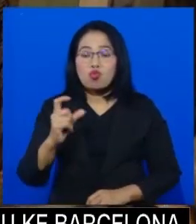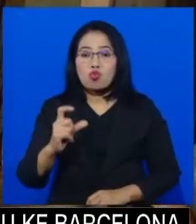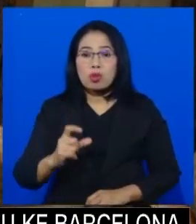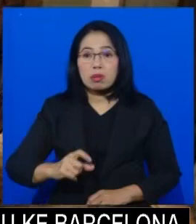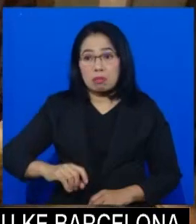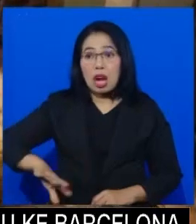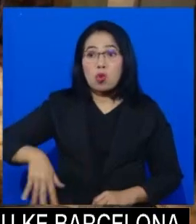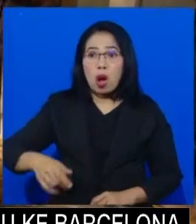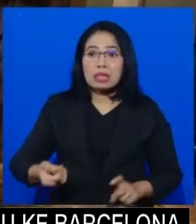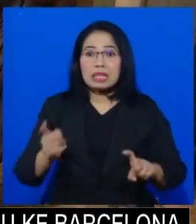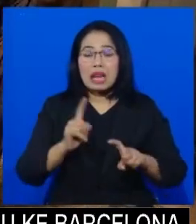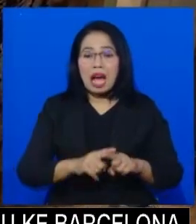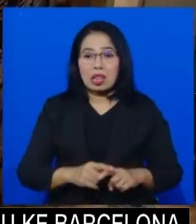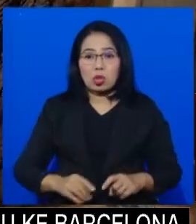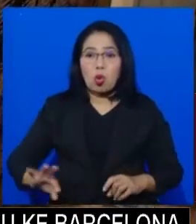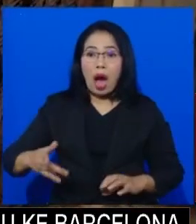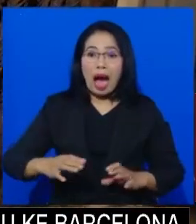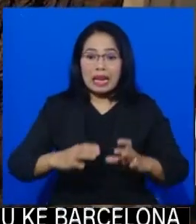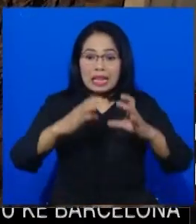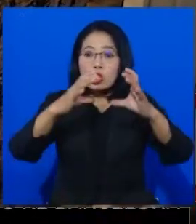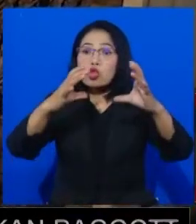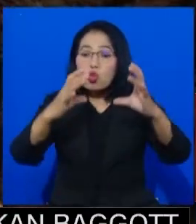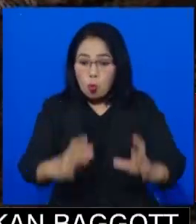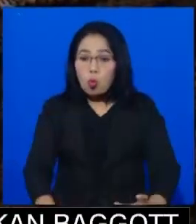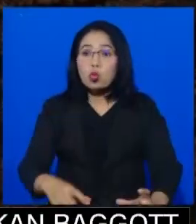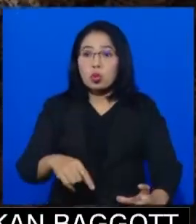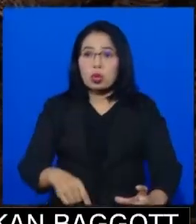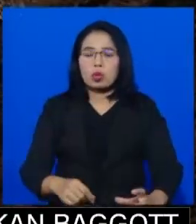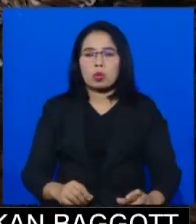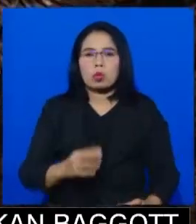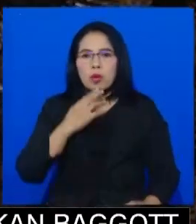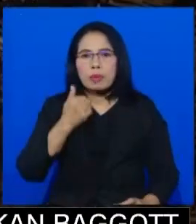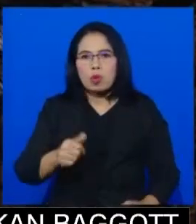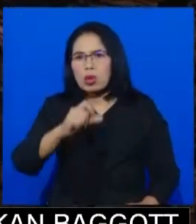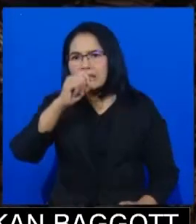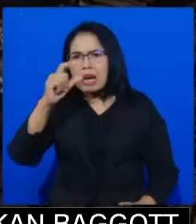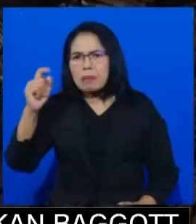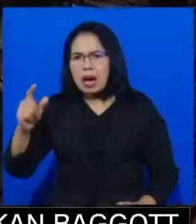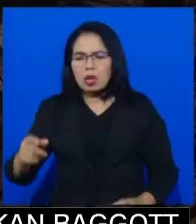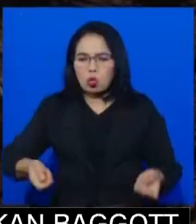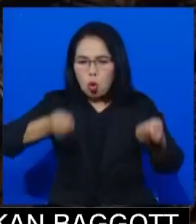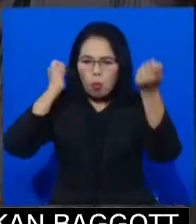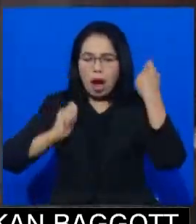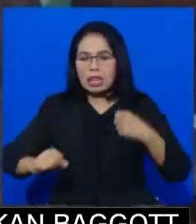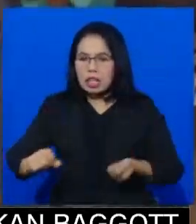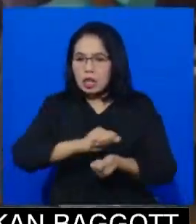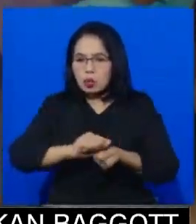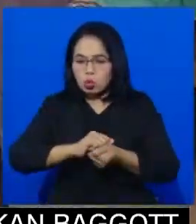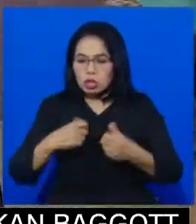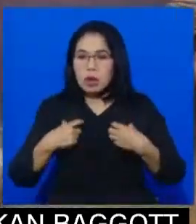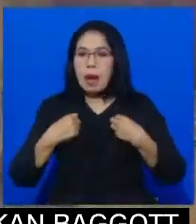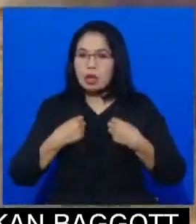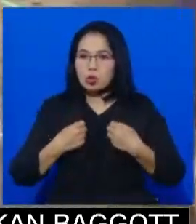keluarganya bergantung pada air tanah untuk kebutuhan sehari-hari seperti mandi, mencuci baju, dan membersihkan rumah.